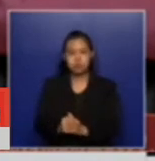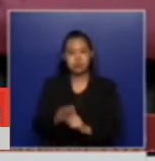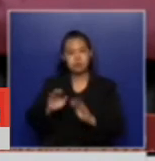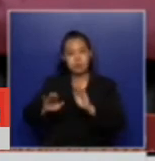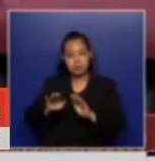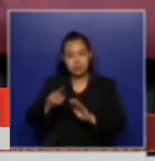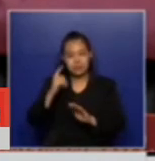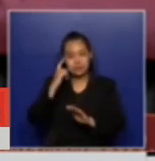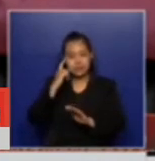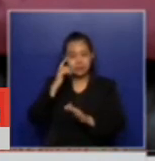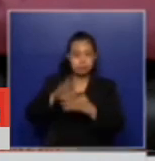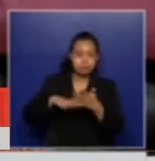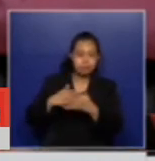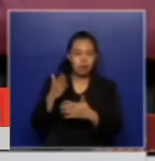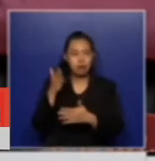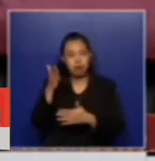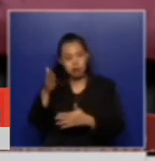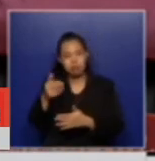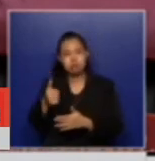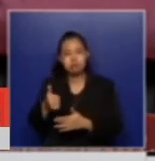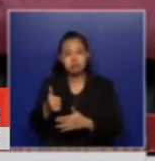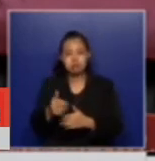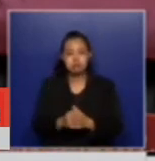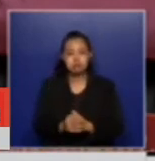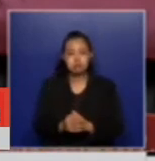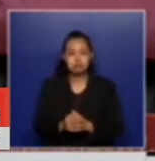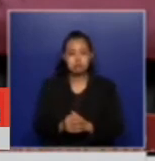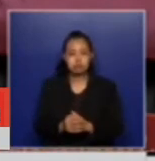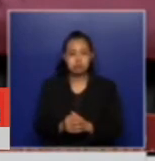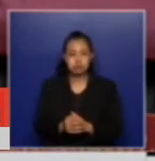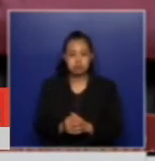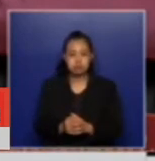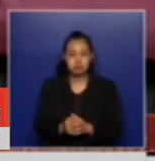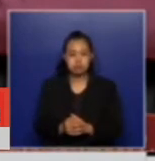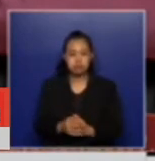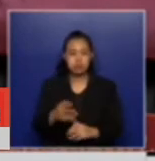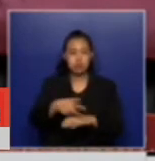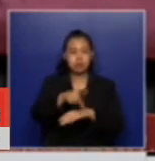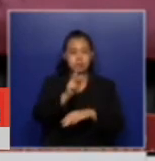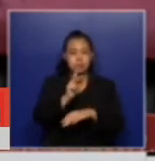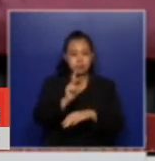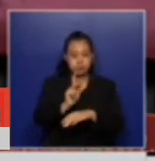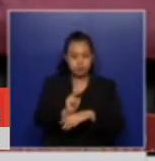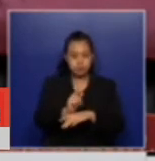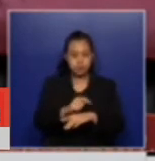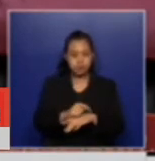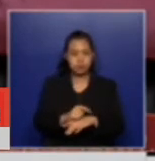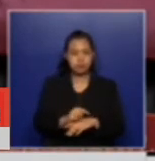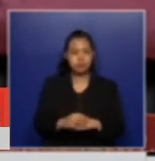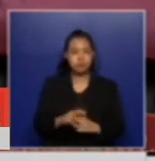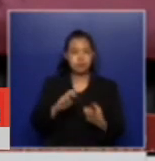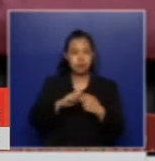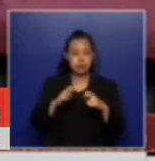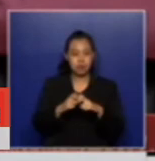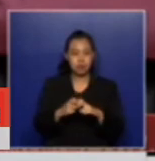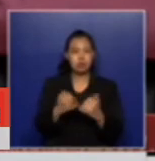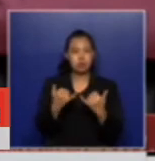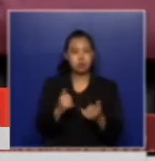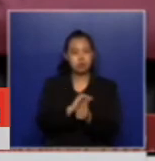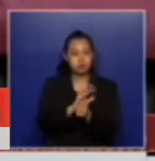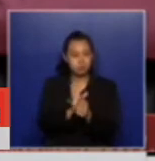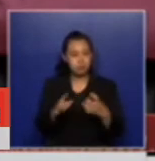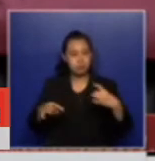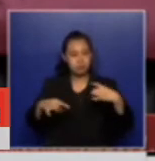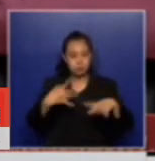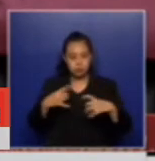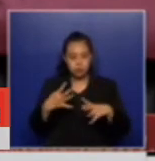แล้วมันจะมีความคาดเคลื่อนอย่างยิ่งเพราะฉะนั้นผมต้องกราบเรียนท่านประธานครับมันไม่ได้สอดคล้องกับสภาพปัญหาของประเทศรว